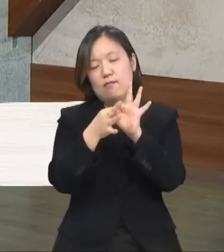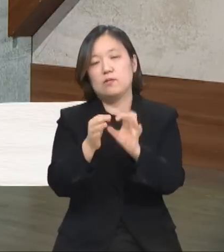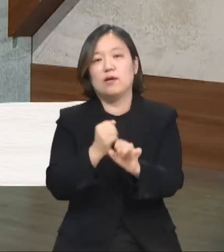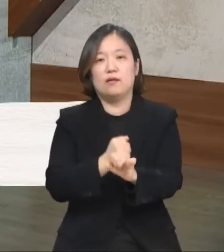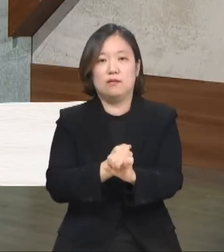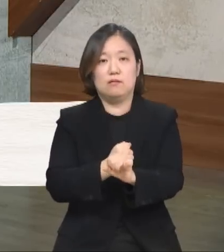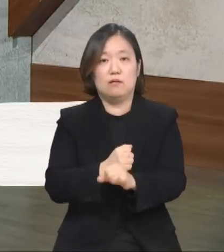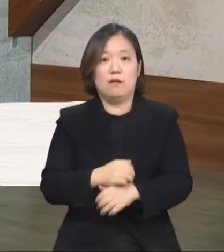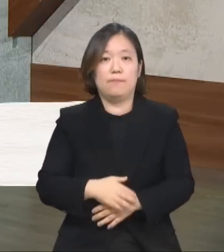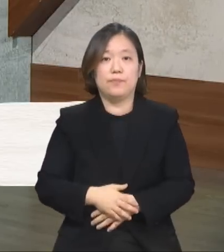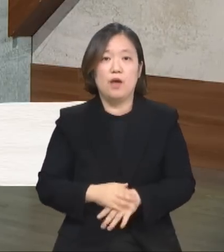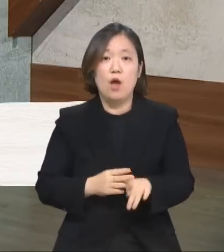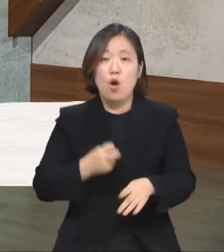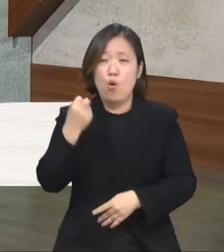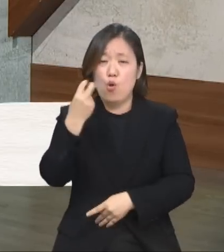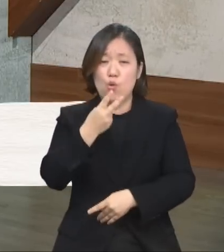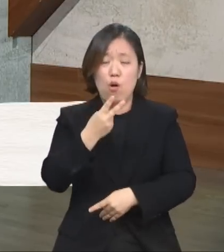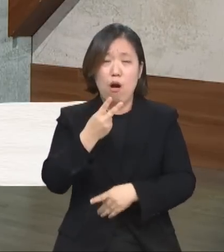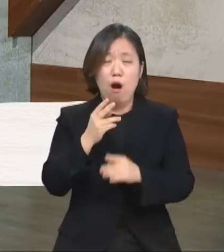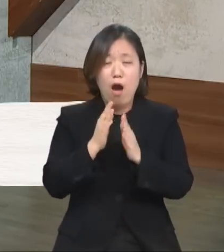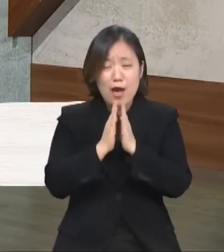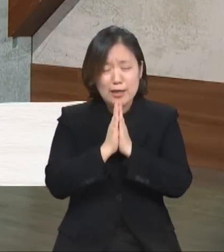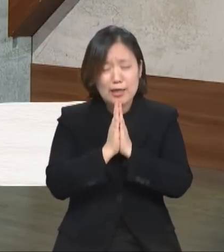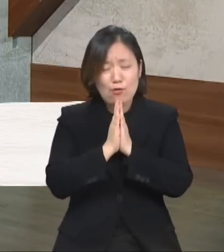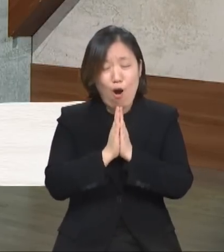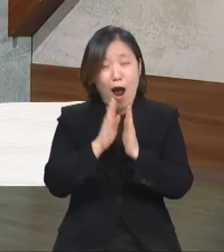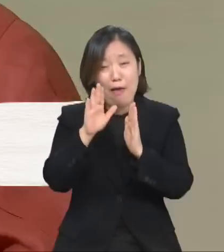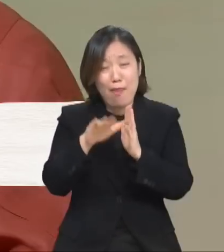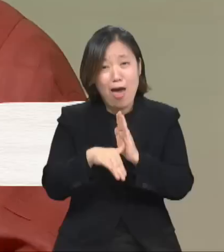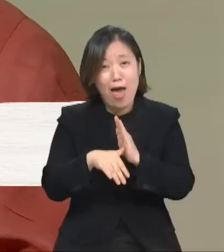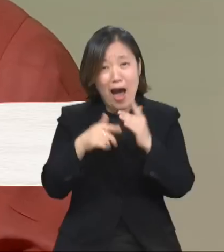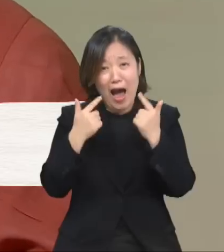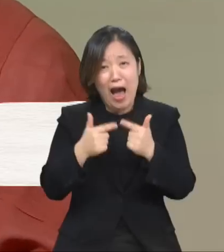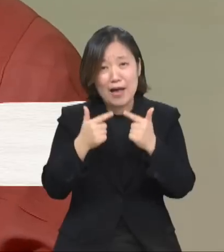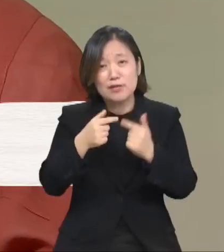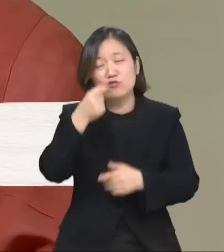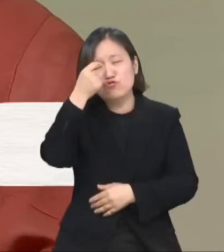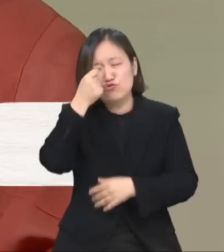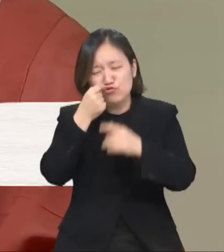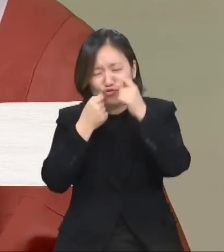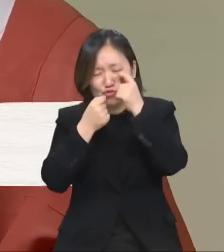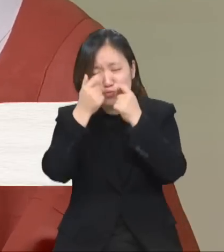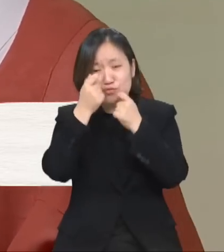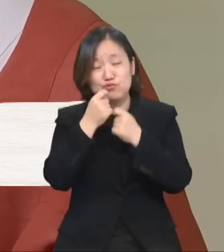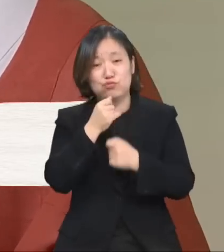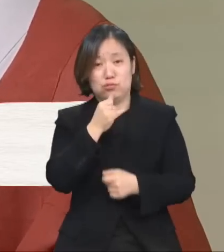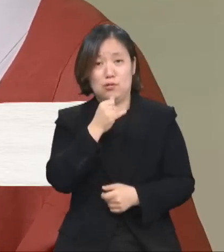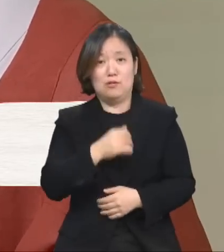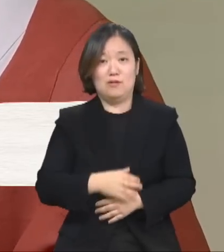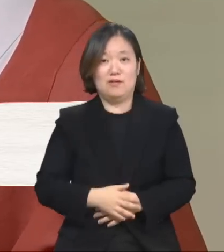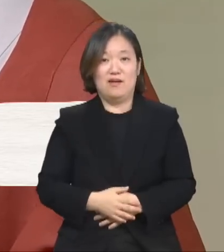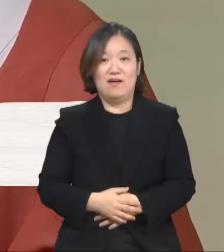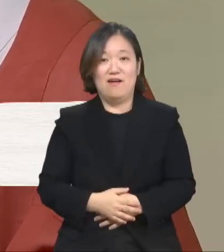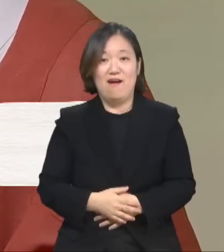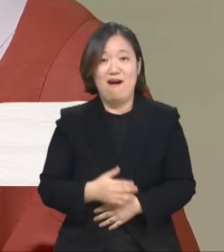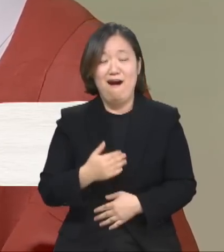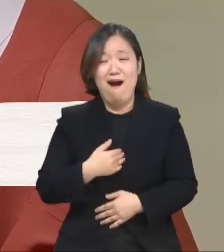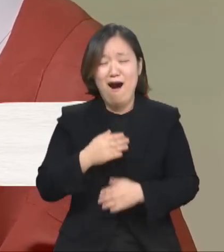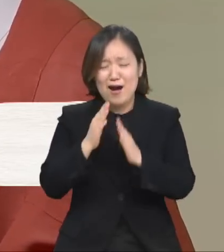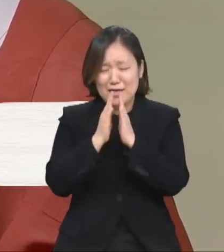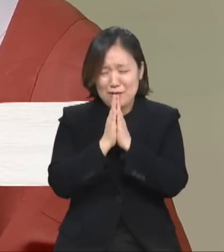그리고 기도할 때마다 눈물이 어찌나 나든지 기도 중간에